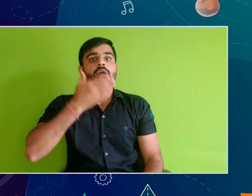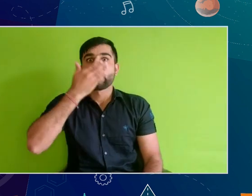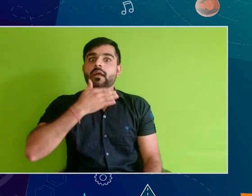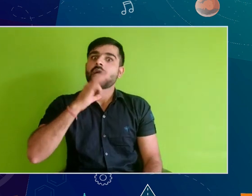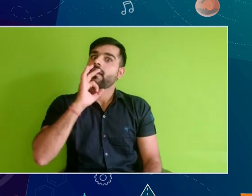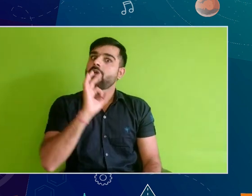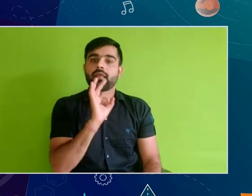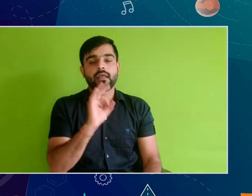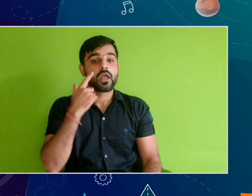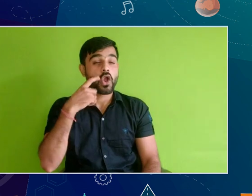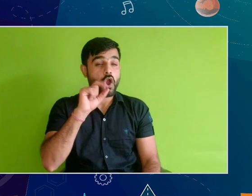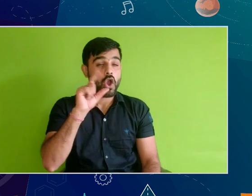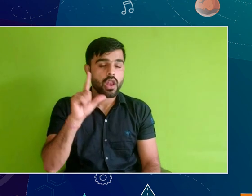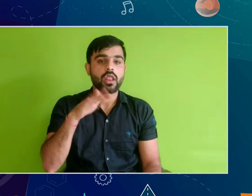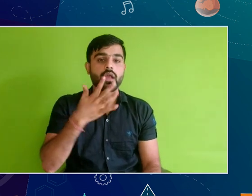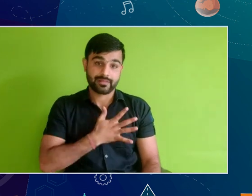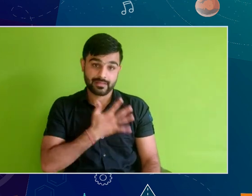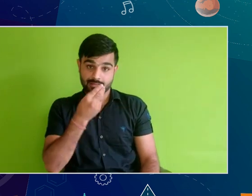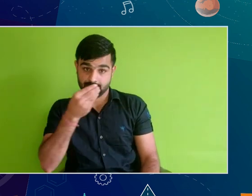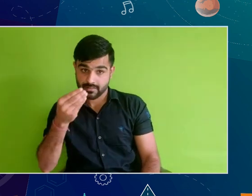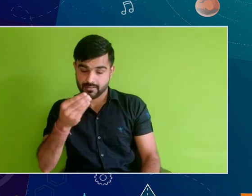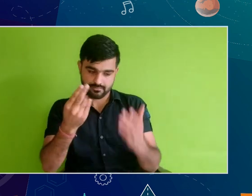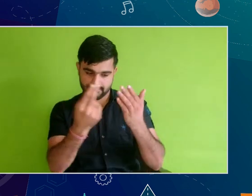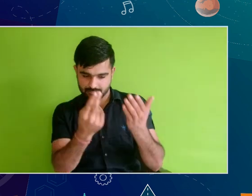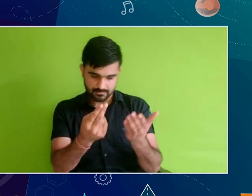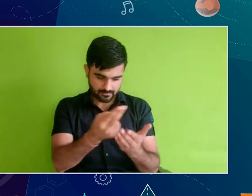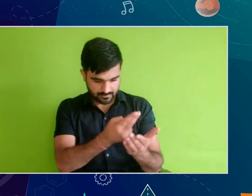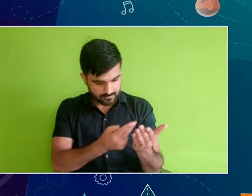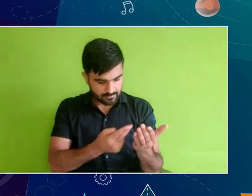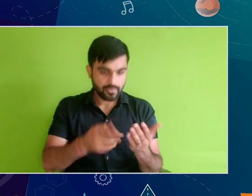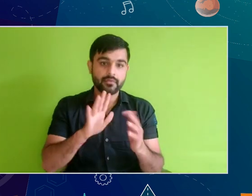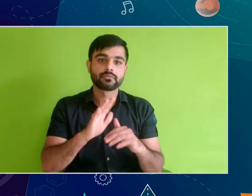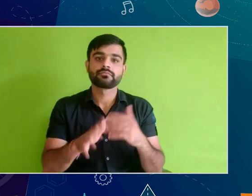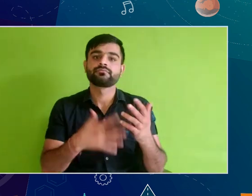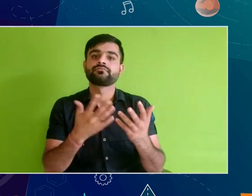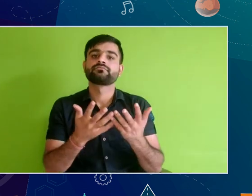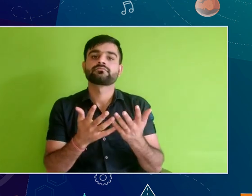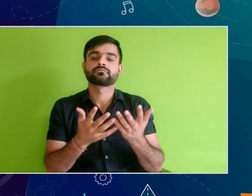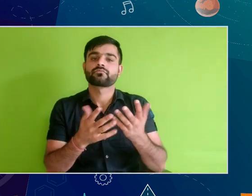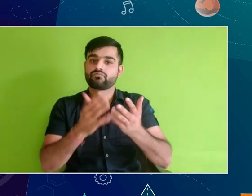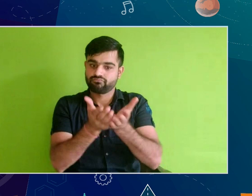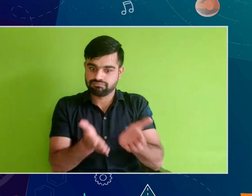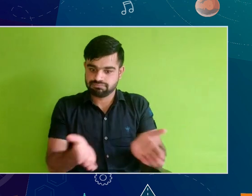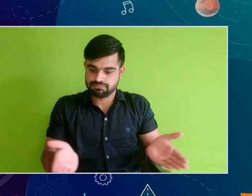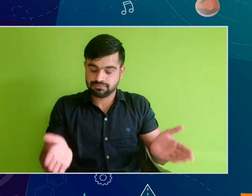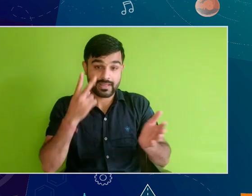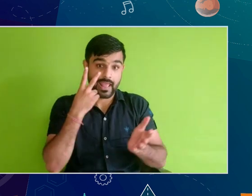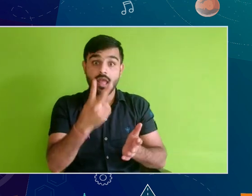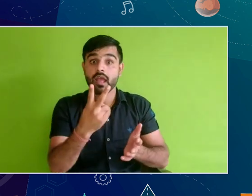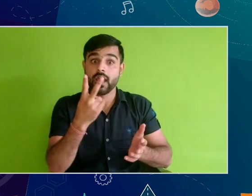और करी लीव से उसको डेकोरेट करा। लो एंड बिहोल्ड, लुक व्हाट